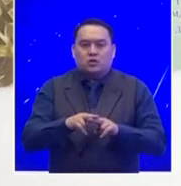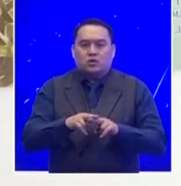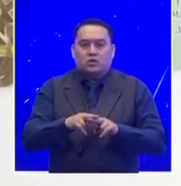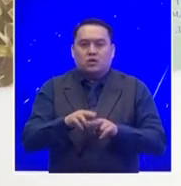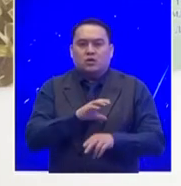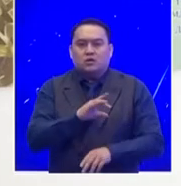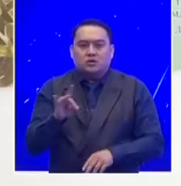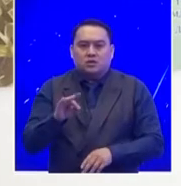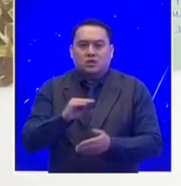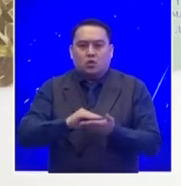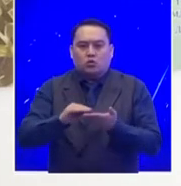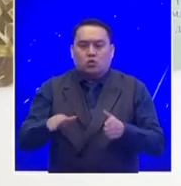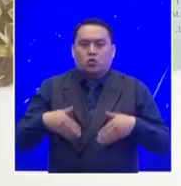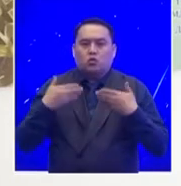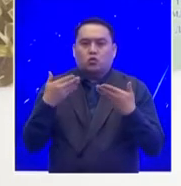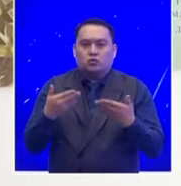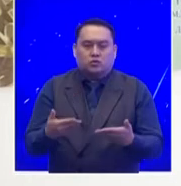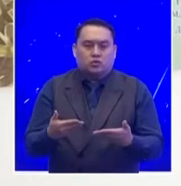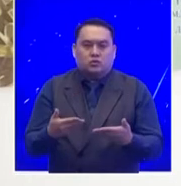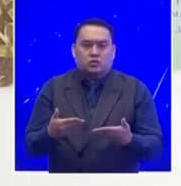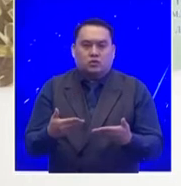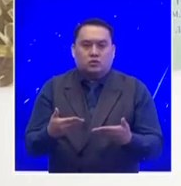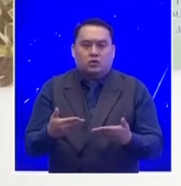кеңес өкіметіне жазған ұсыныс хаты бойынша